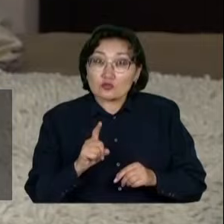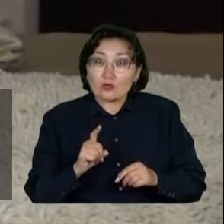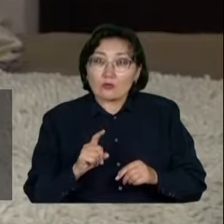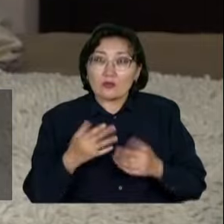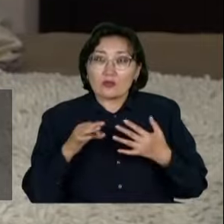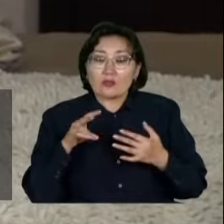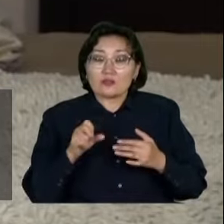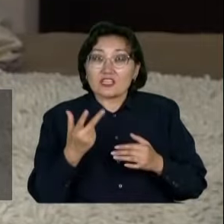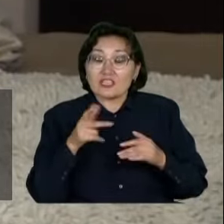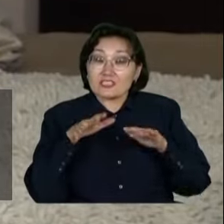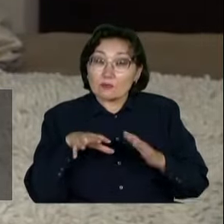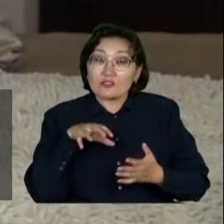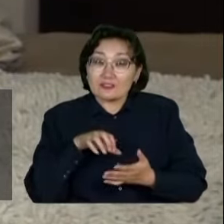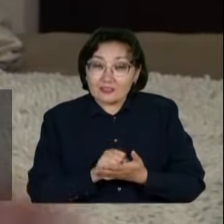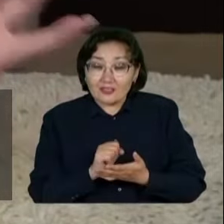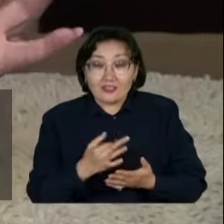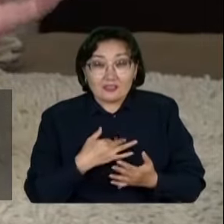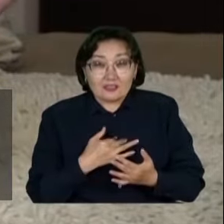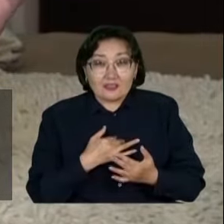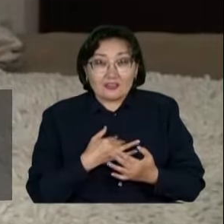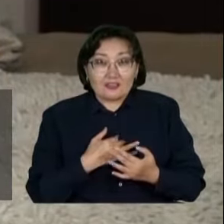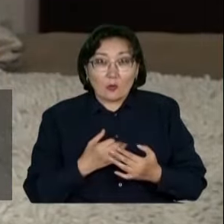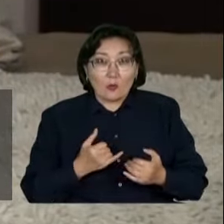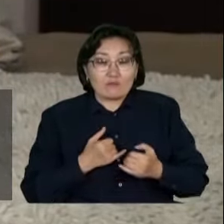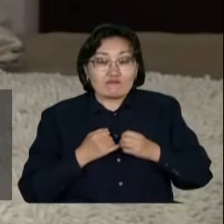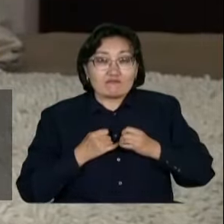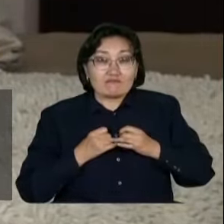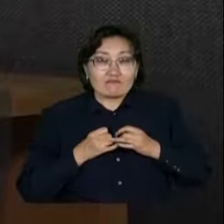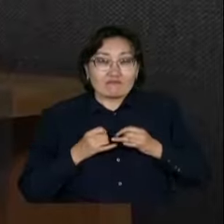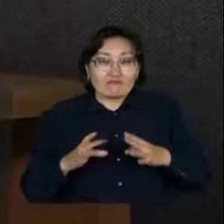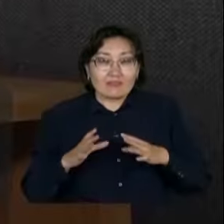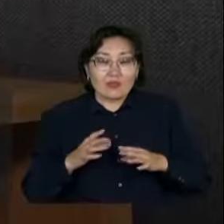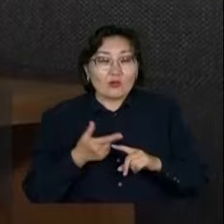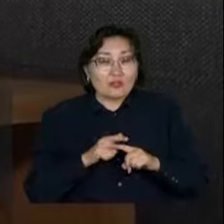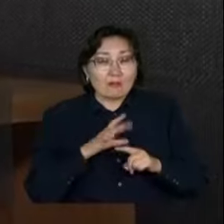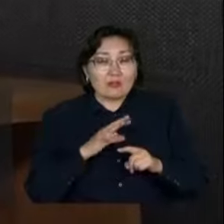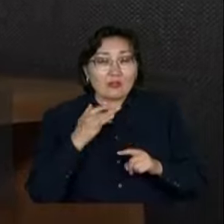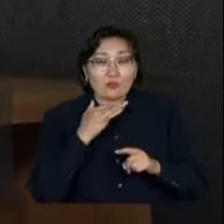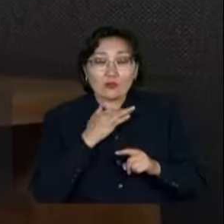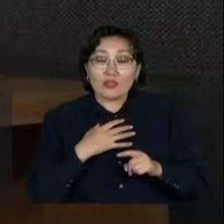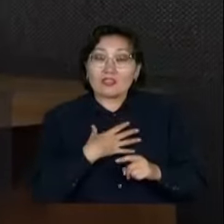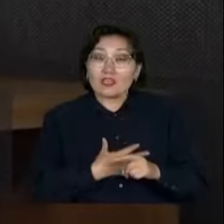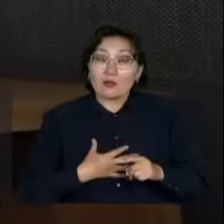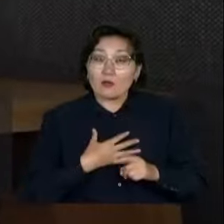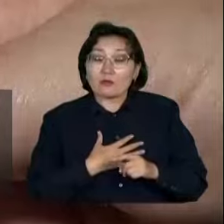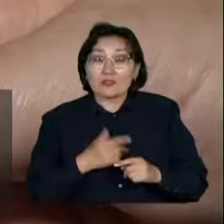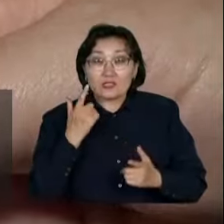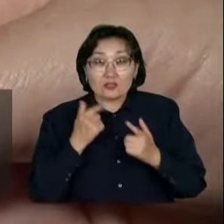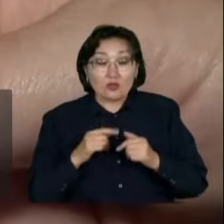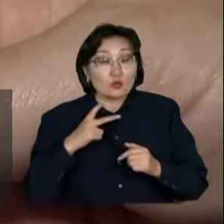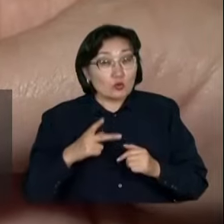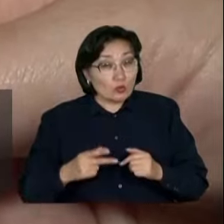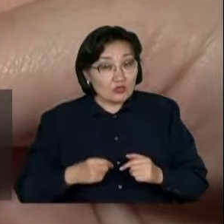все третья. Это тогда я уже взорвалась, и у меня было очень много эмоций, слез. Дочка единственная